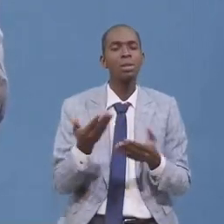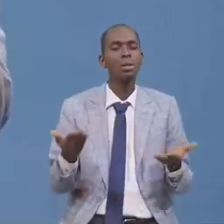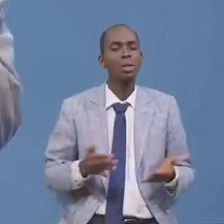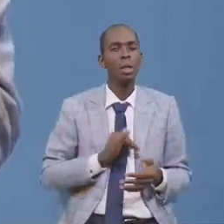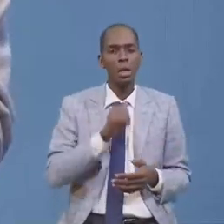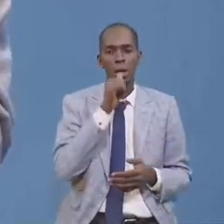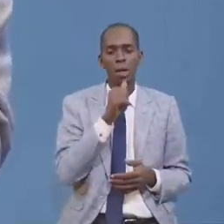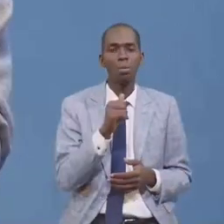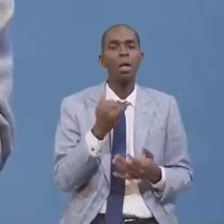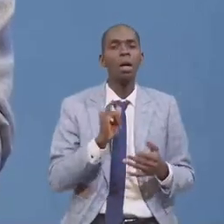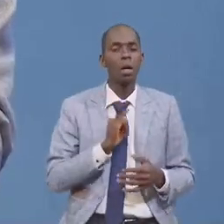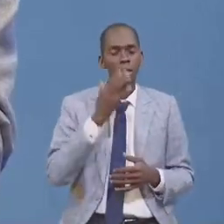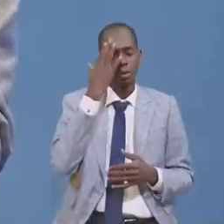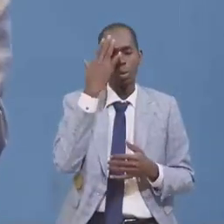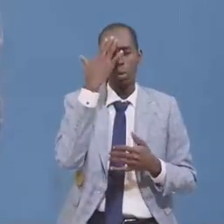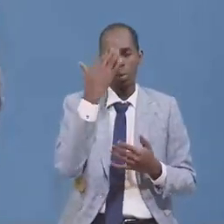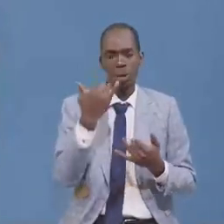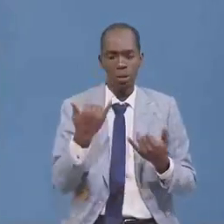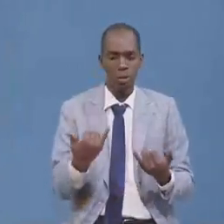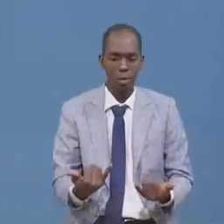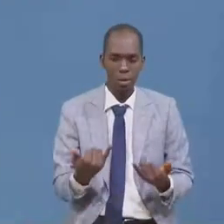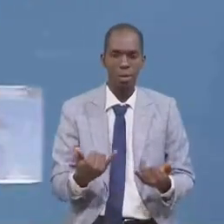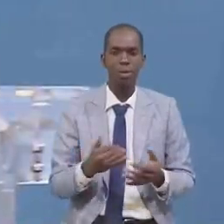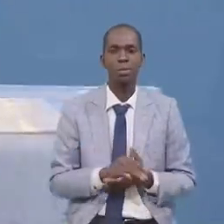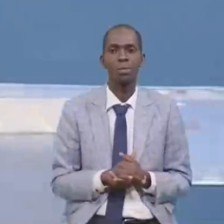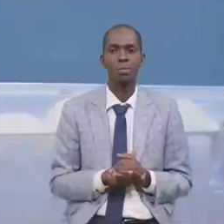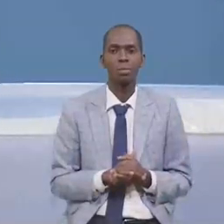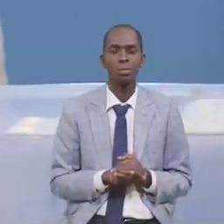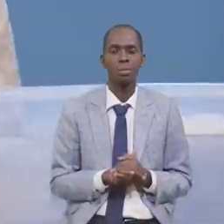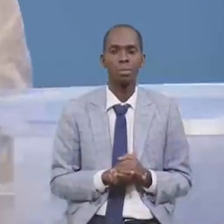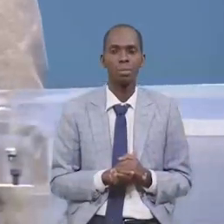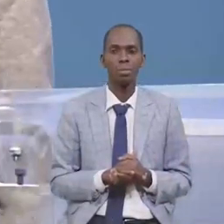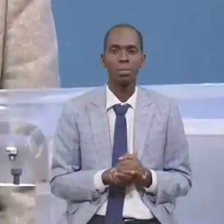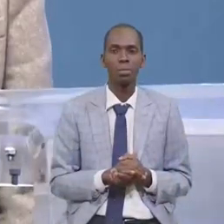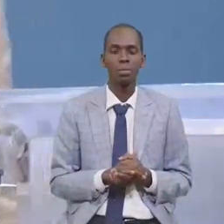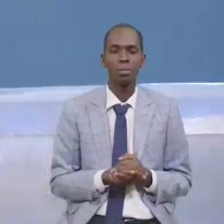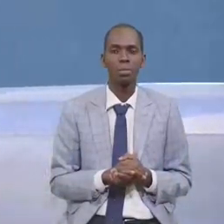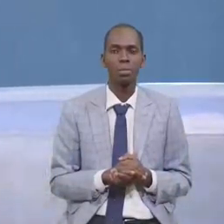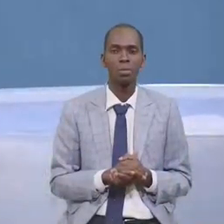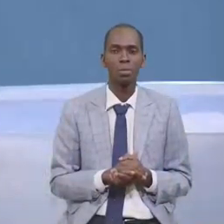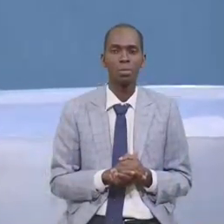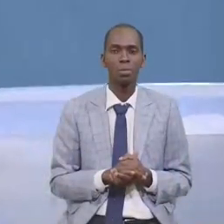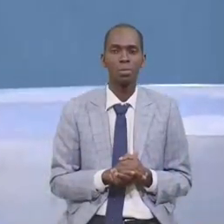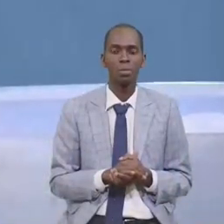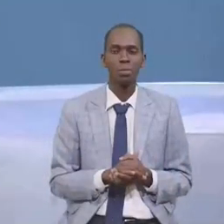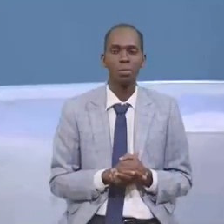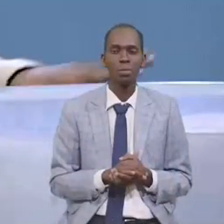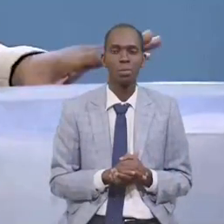Le voyage difficile que j'ai eu dans la vie jusqu'à présent et jusqu'à là où je suis arrivé, maintenant je sais pourquoi.